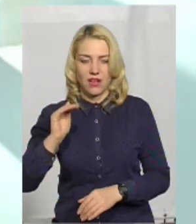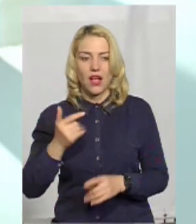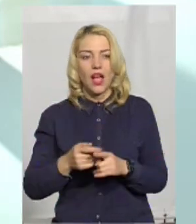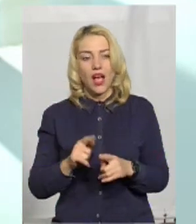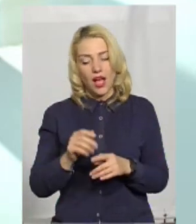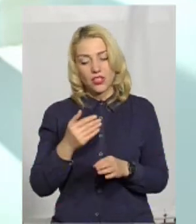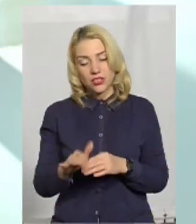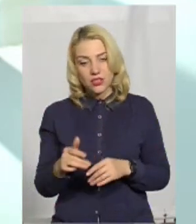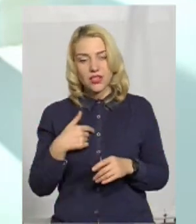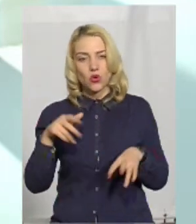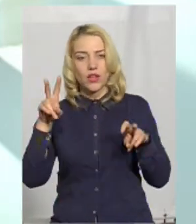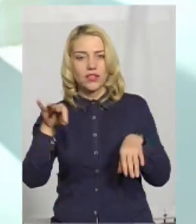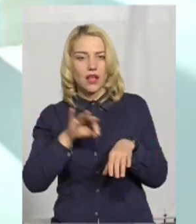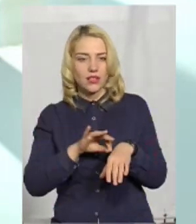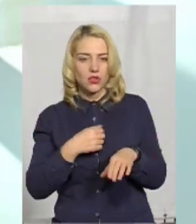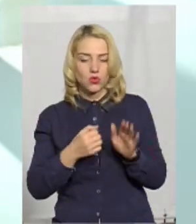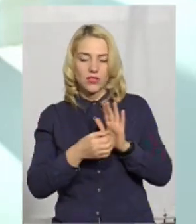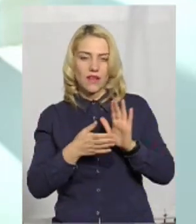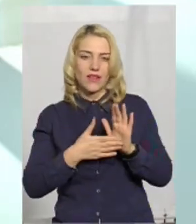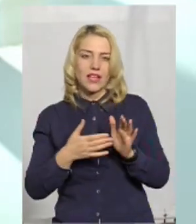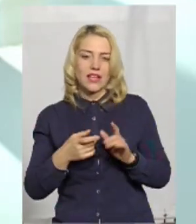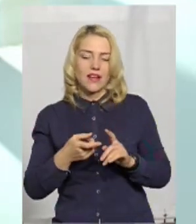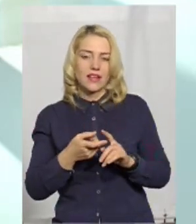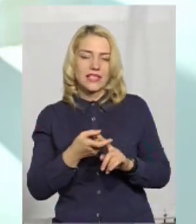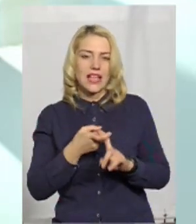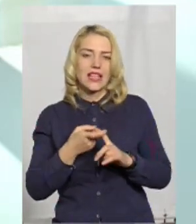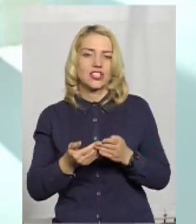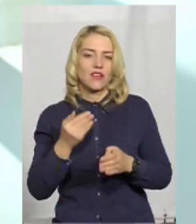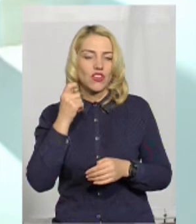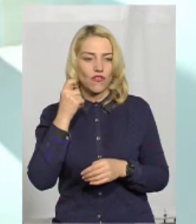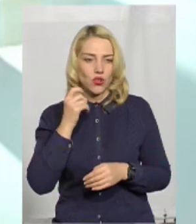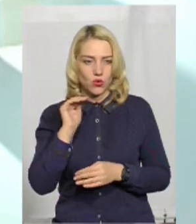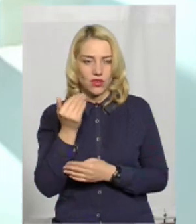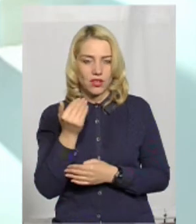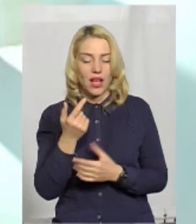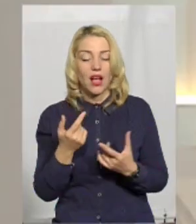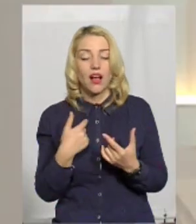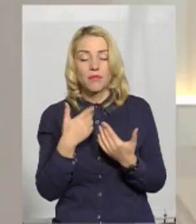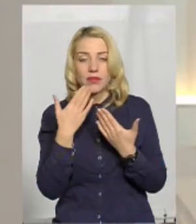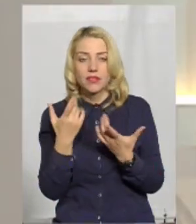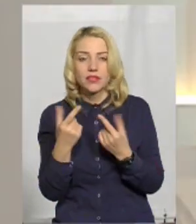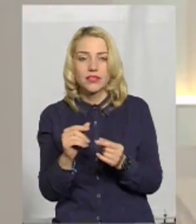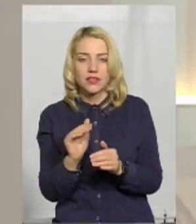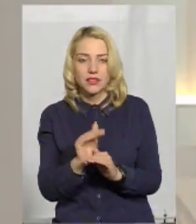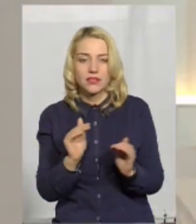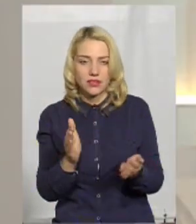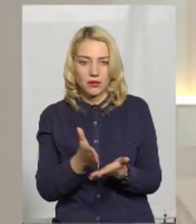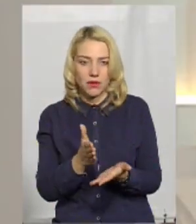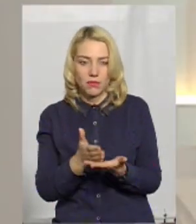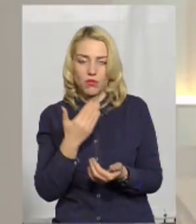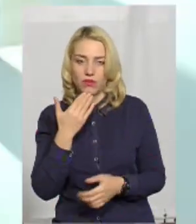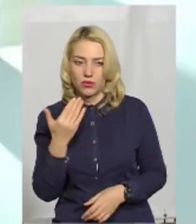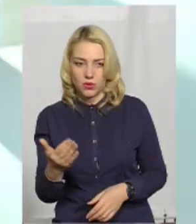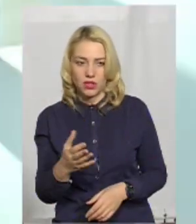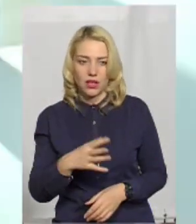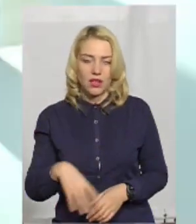діагнози виставляються в залежності від віку дитини, але вони хворі. Де вони перебувають? Вони всі